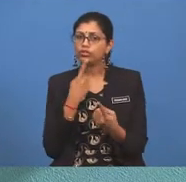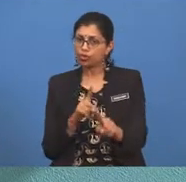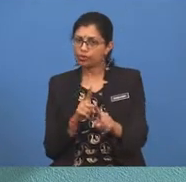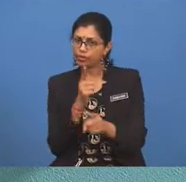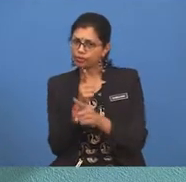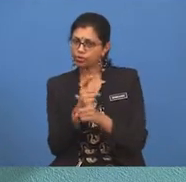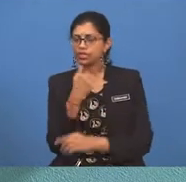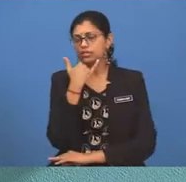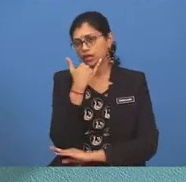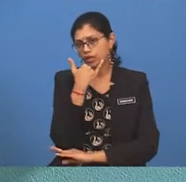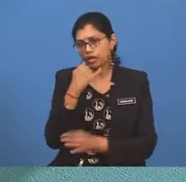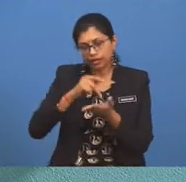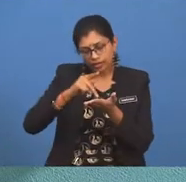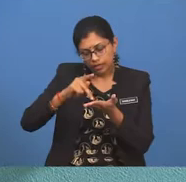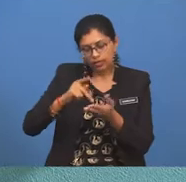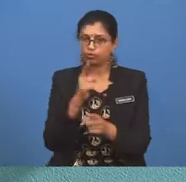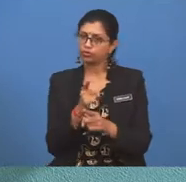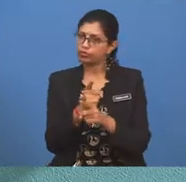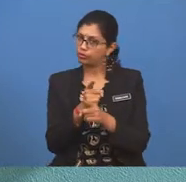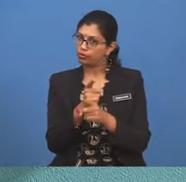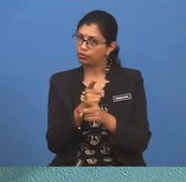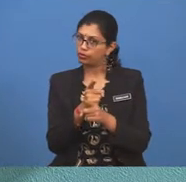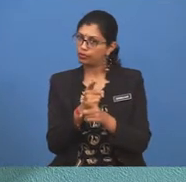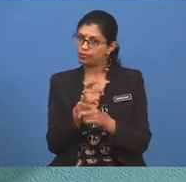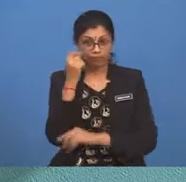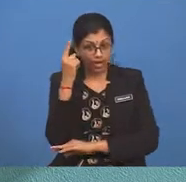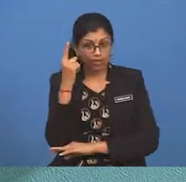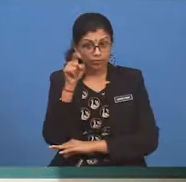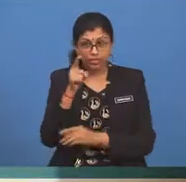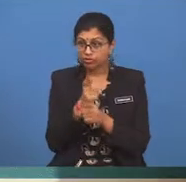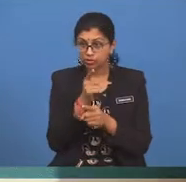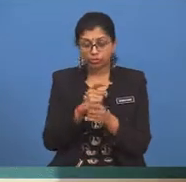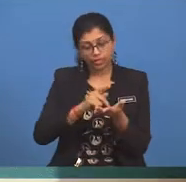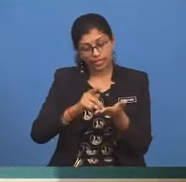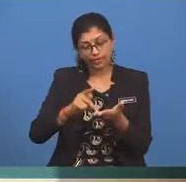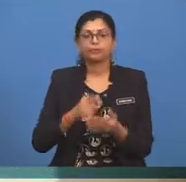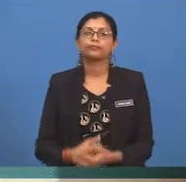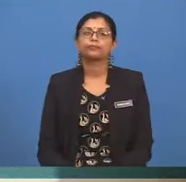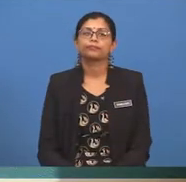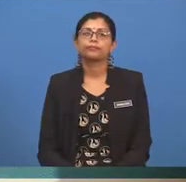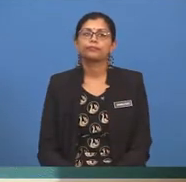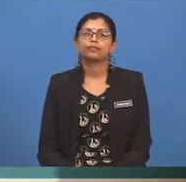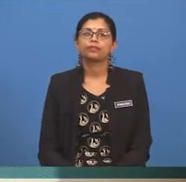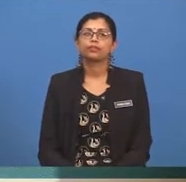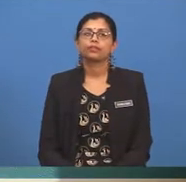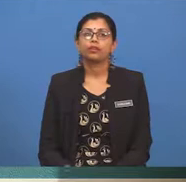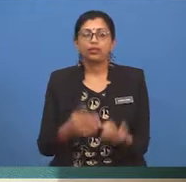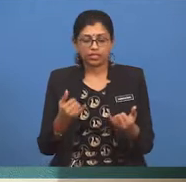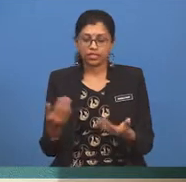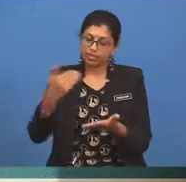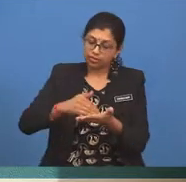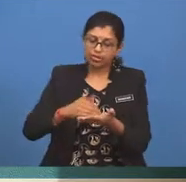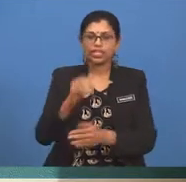Cikgu akan berikan murid-murid satu latihan. Ayuh, cabar diri